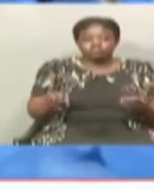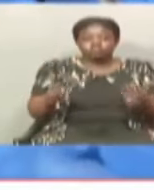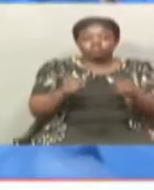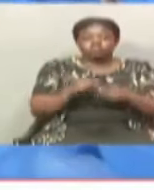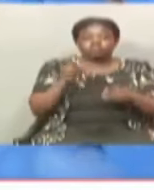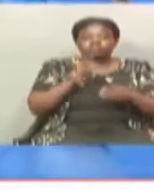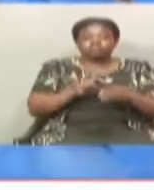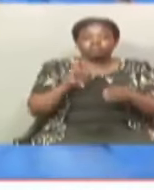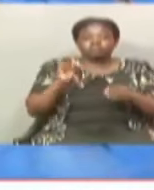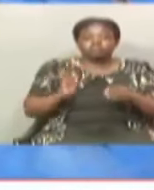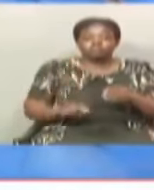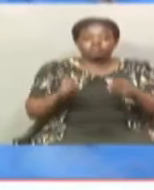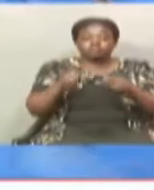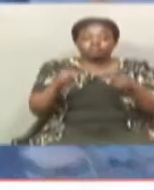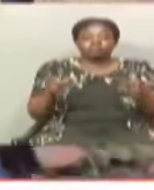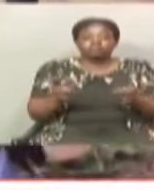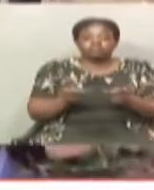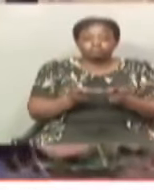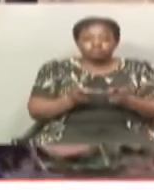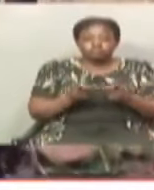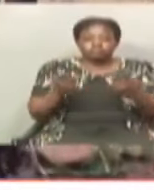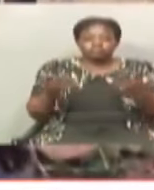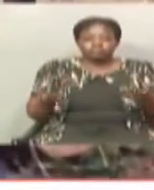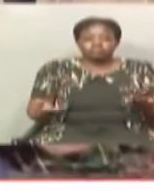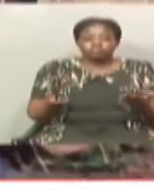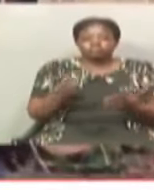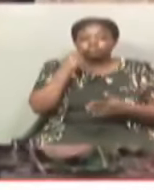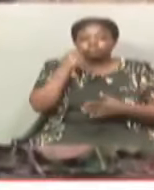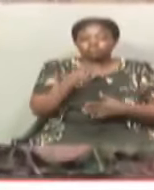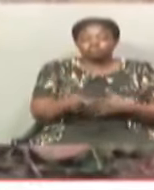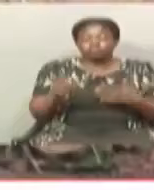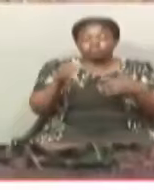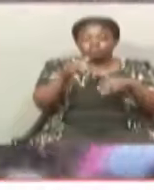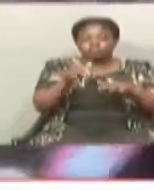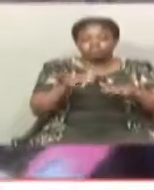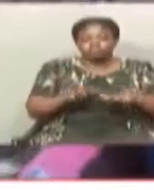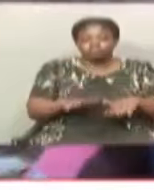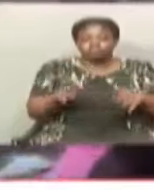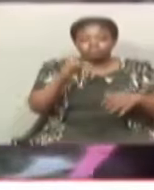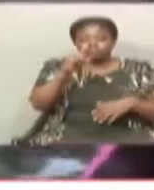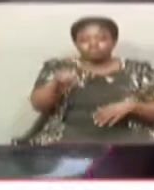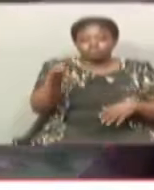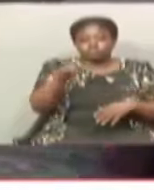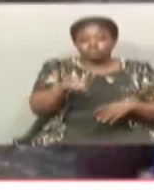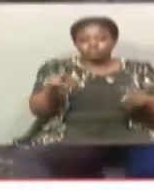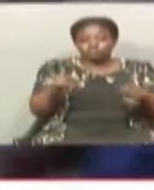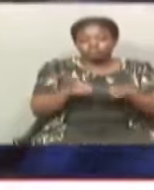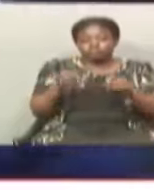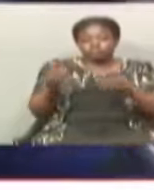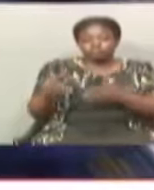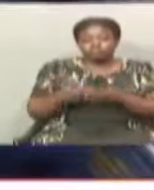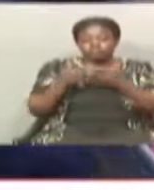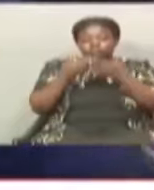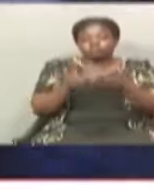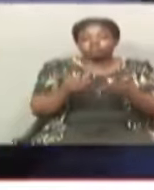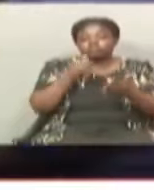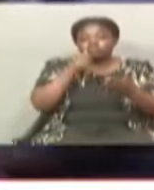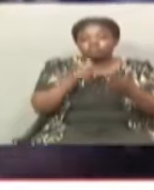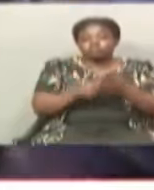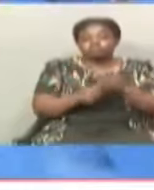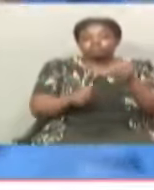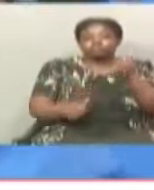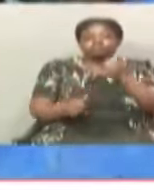okwamuka ekifo kino gwaiva abategeeza ng'olumbe bwe lwasaziddwamu ng'aleese ekiwandiiko